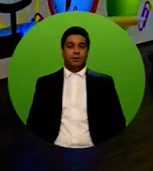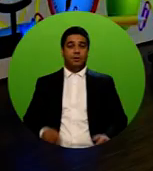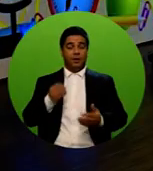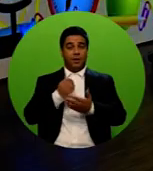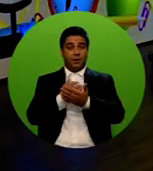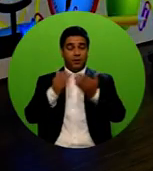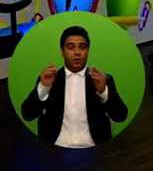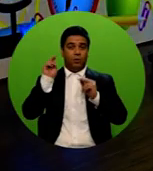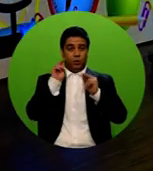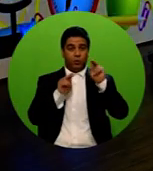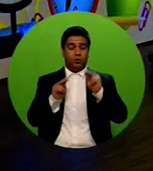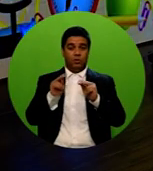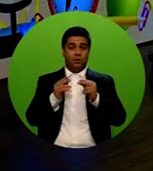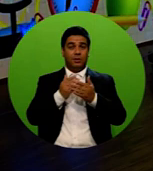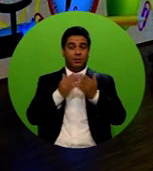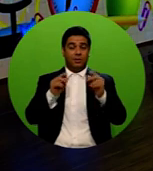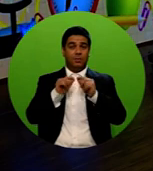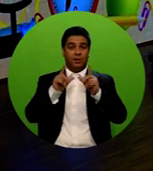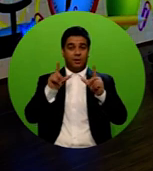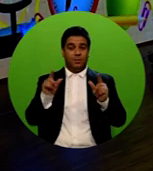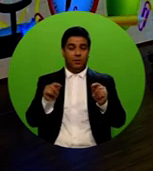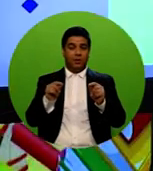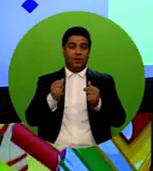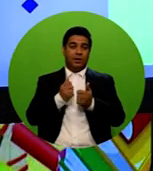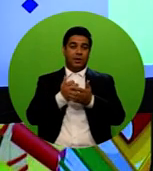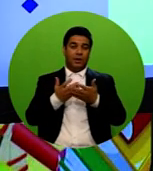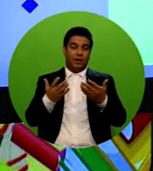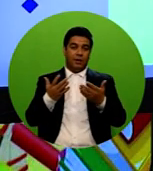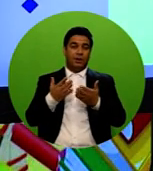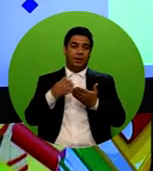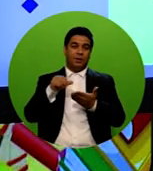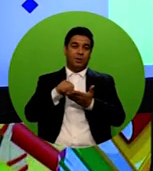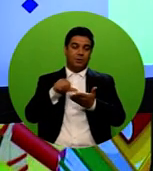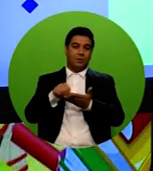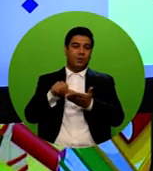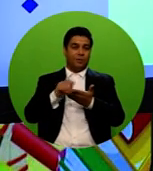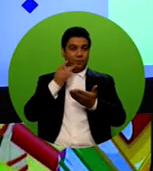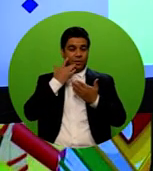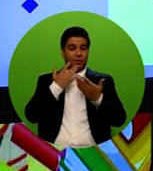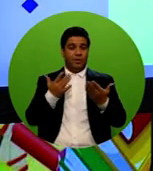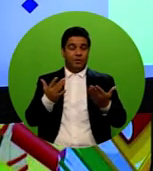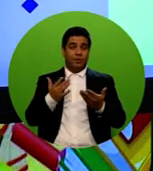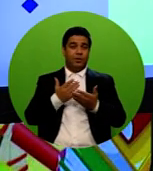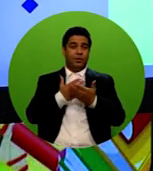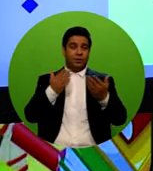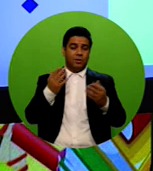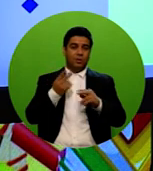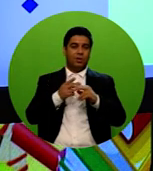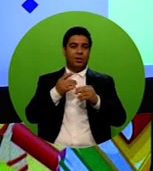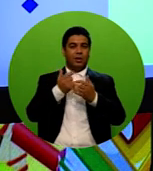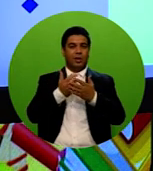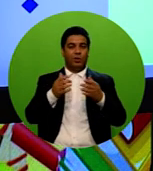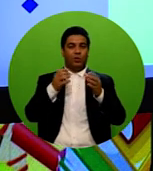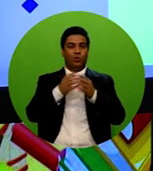Aziz o'quvchilar, siz maktablarda har xil tadbirlarda qatnashasiz. Bunda har xil